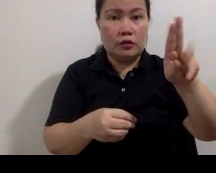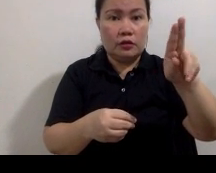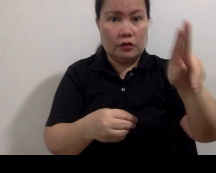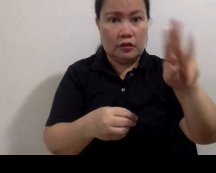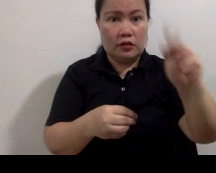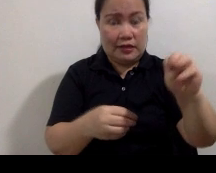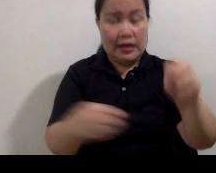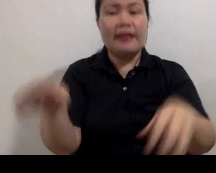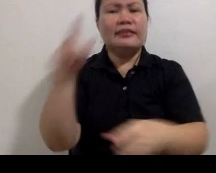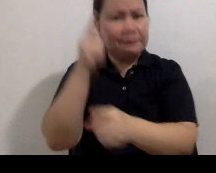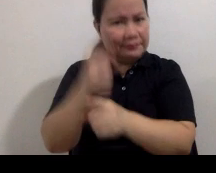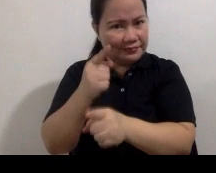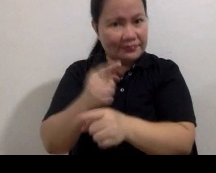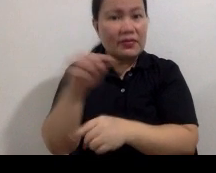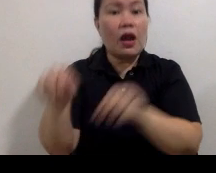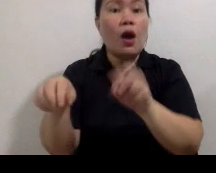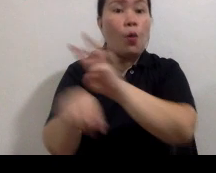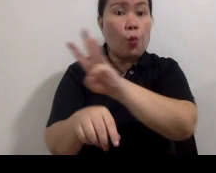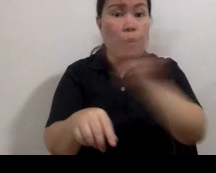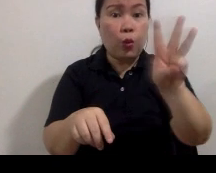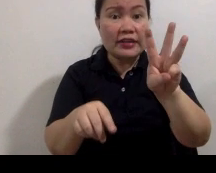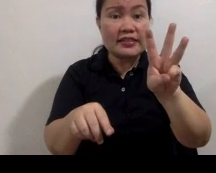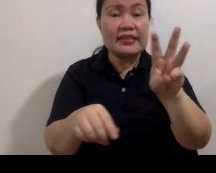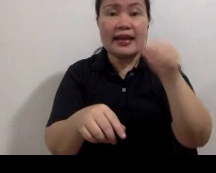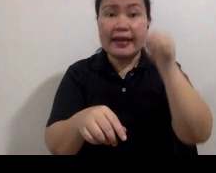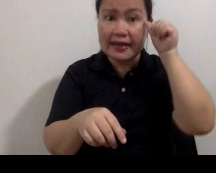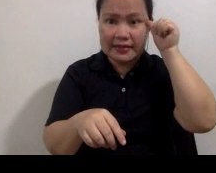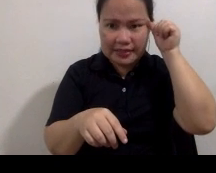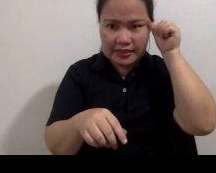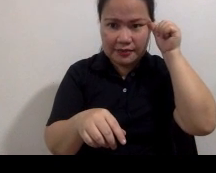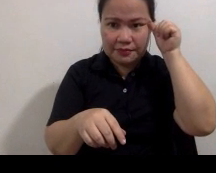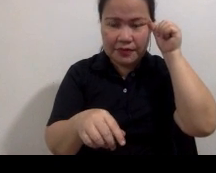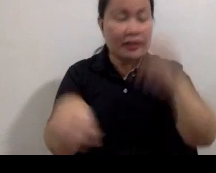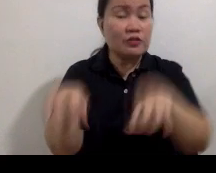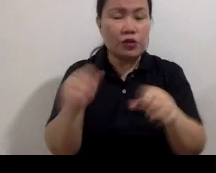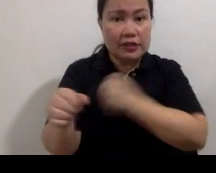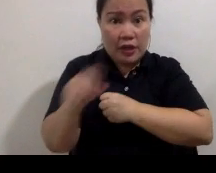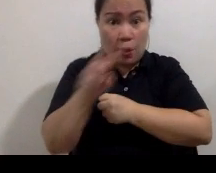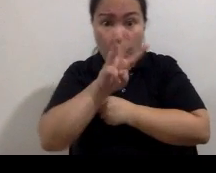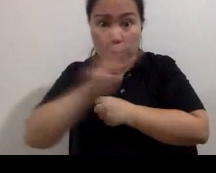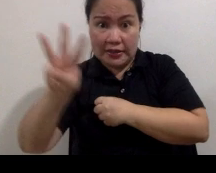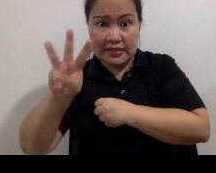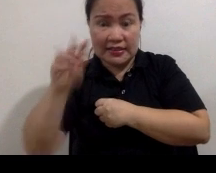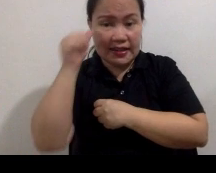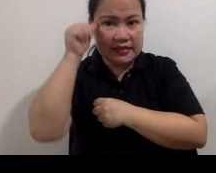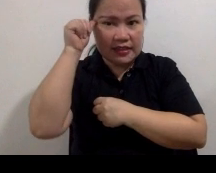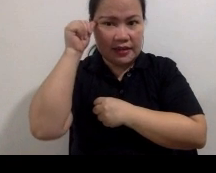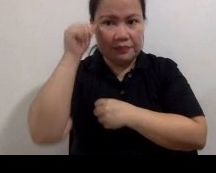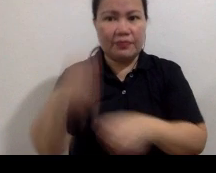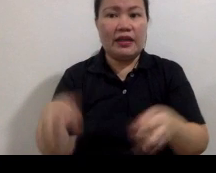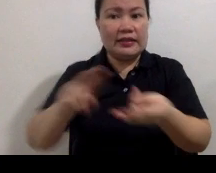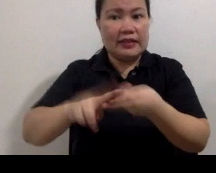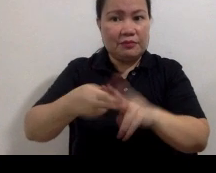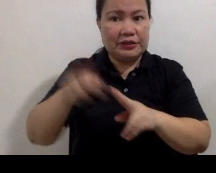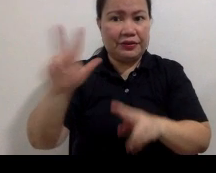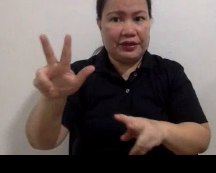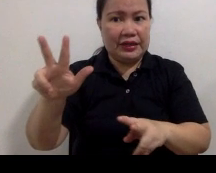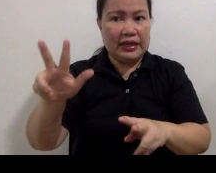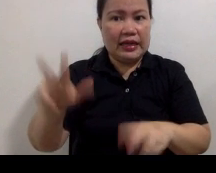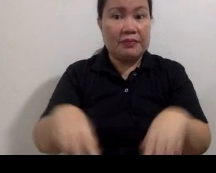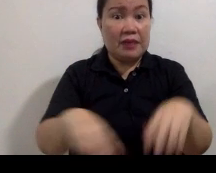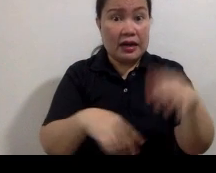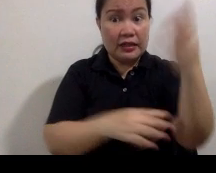Tama, ito yung kanlurang Asya. Okay, number 3. Ang mga troso na nagmula sa Siberia ang